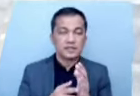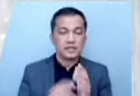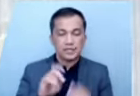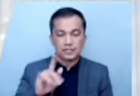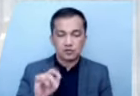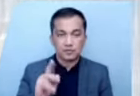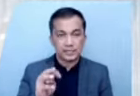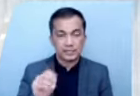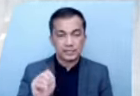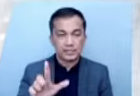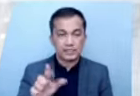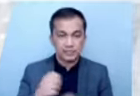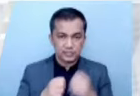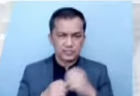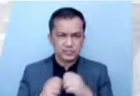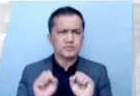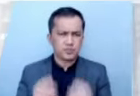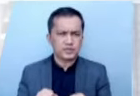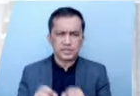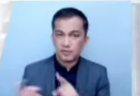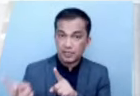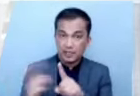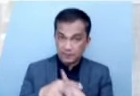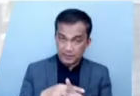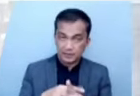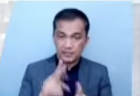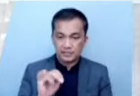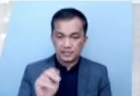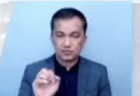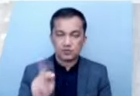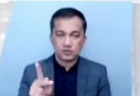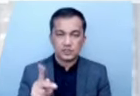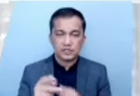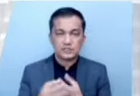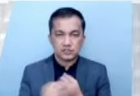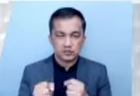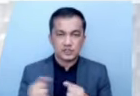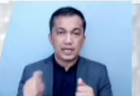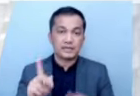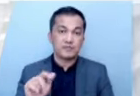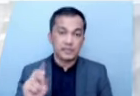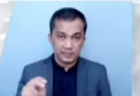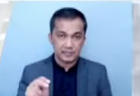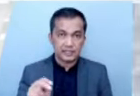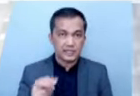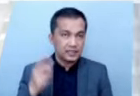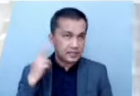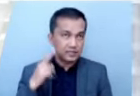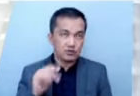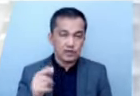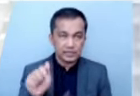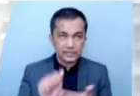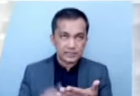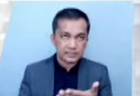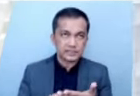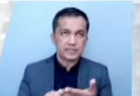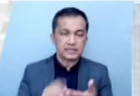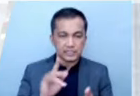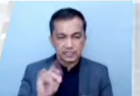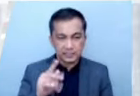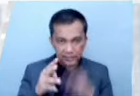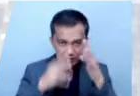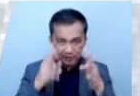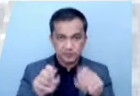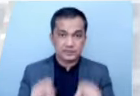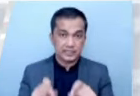Engineer. Pwede ring mag-apply para maging Network and Security Administrator. Video Graphics Artist under Creatives. Sa Sales and Marketing,